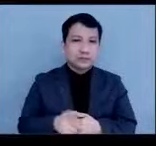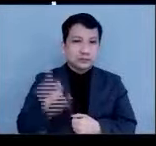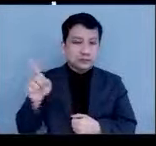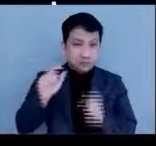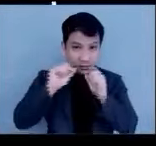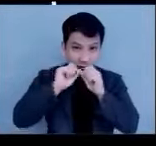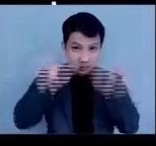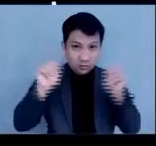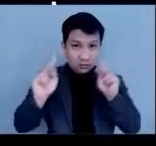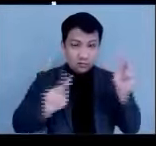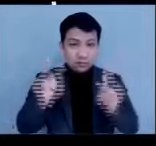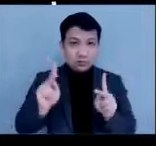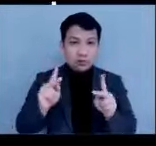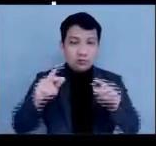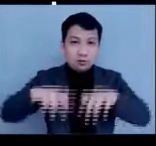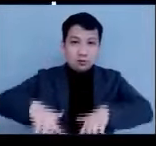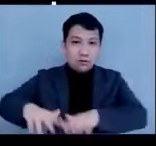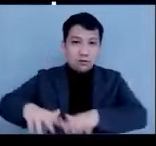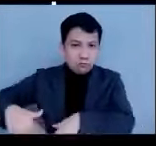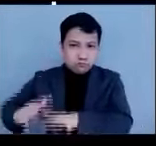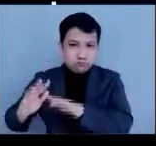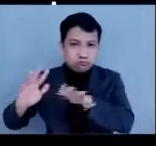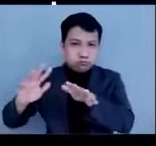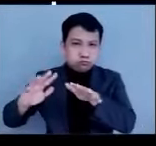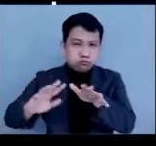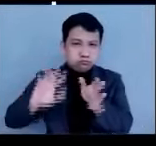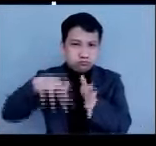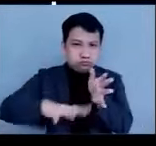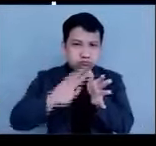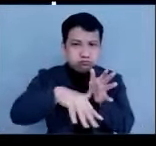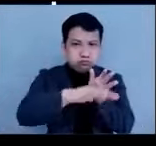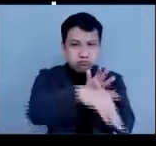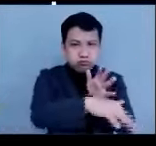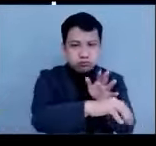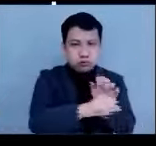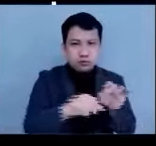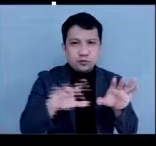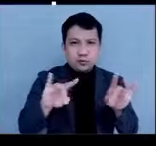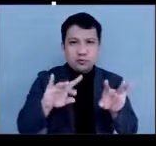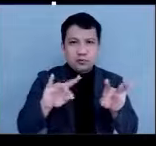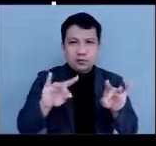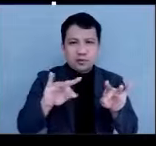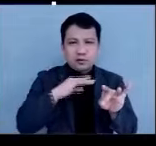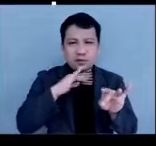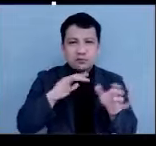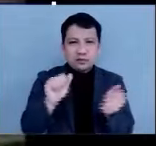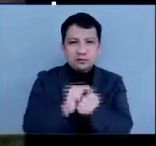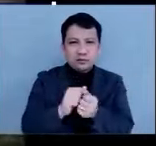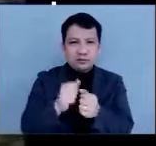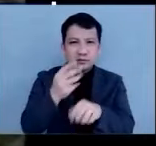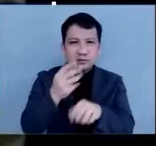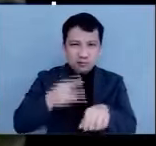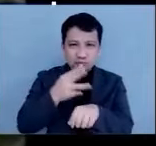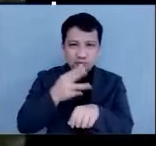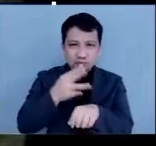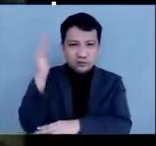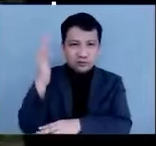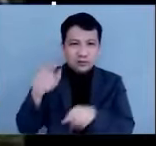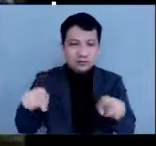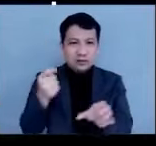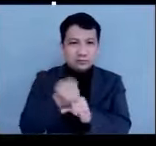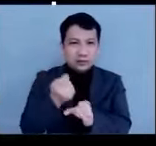naman ang mga residente sa pagragasa ng tubig sa Laurel, Batangas. Kulay putik ang tubig na may halong mga troso. Ang isang truck